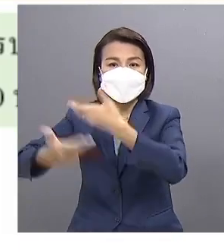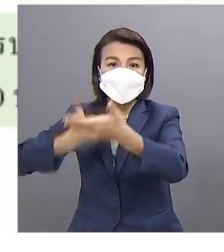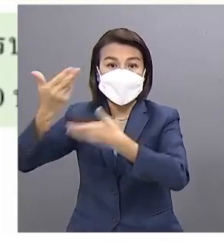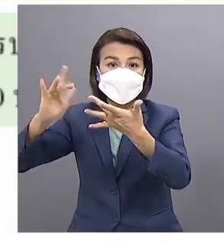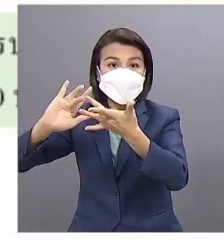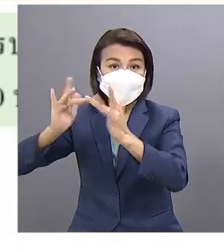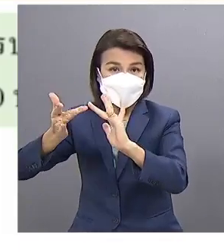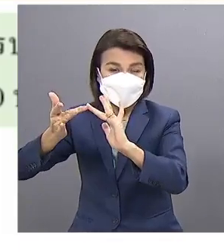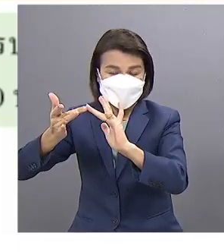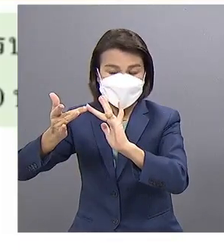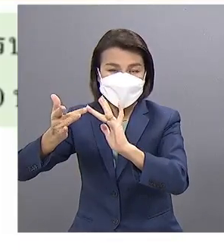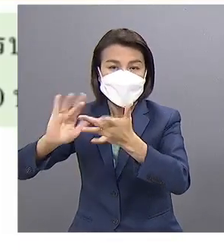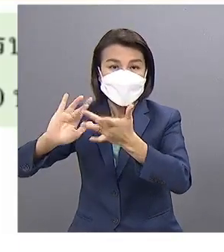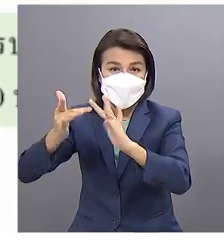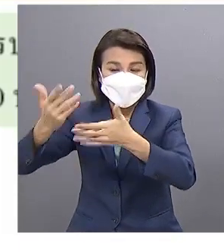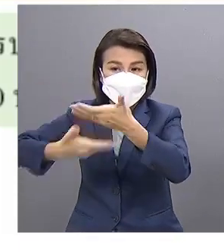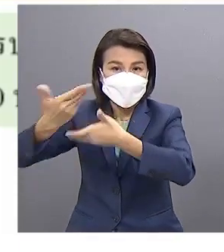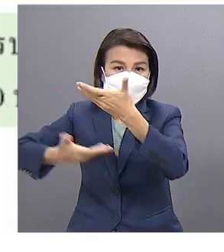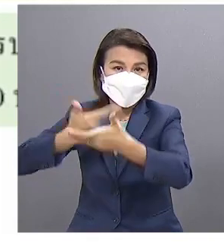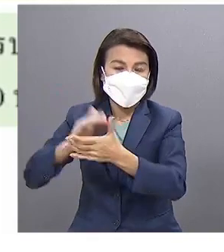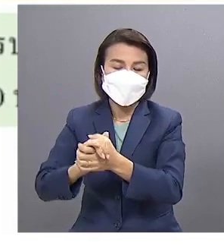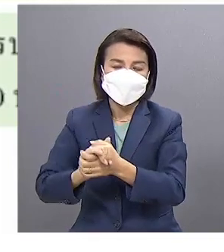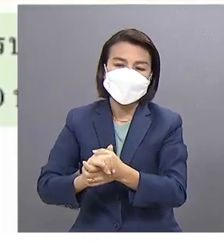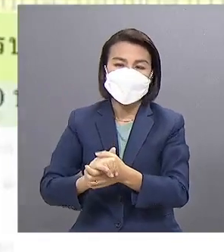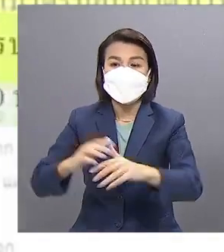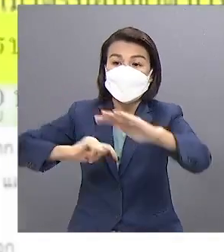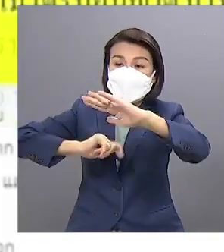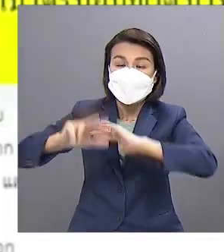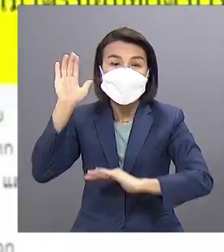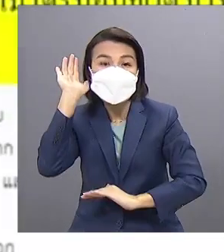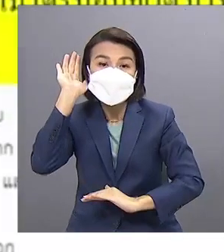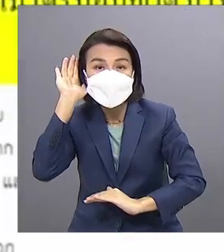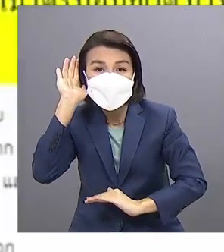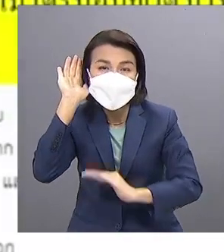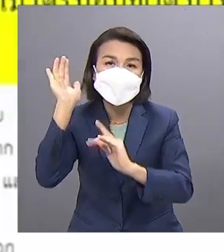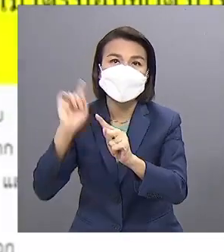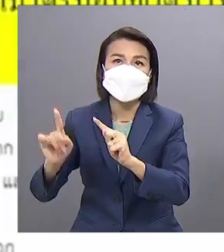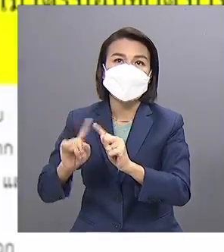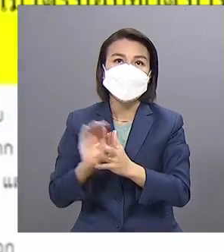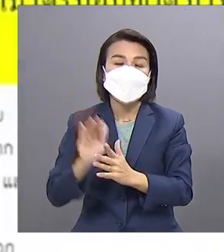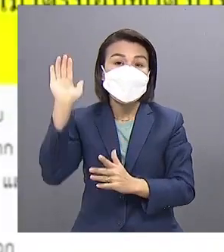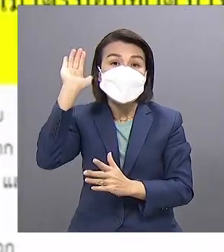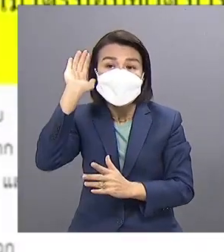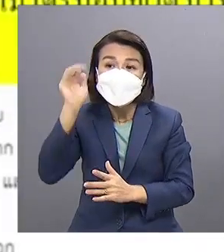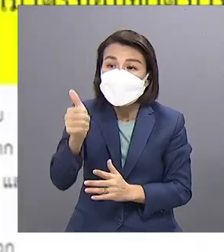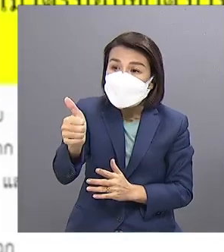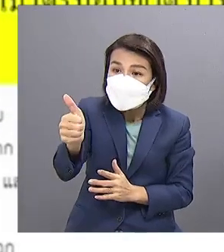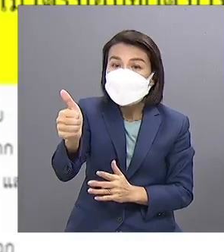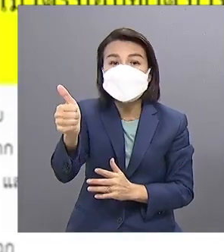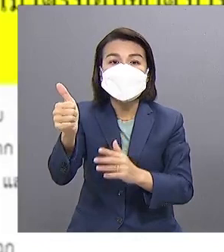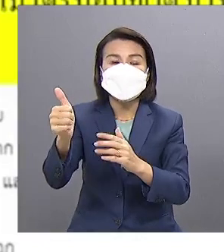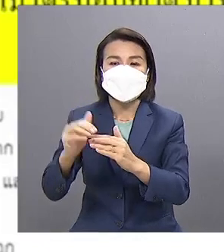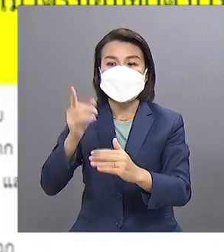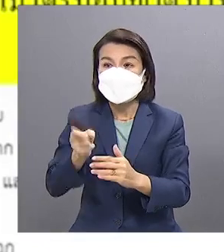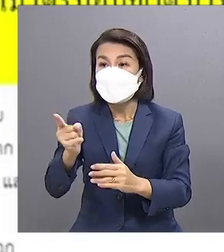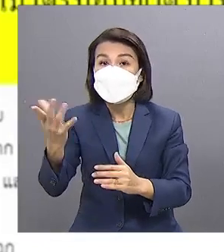ขายที่เป็นให้ผู้บริโภคหลงเชื่อในคุณสมบัติแล้วก็หลงเชื่อในสรรพคุณเกินจริงอะค่ะก็จะเป็นเข้าข่าย